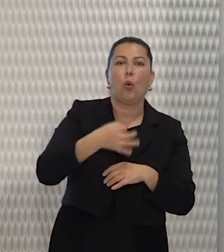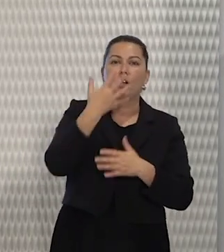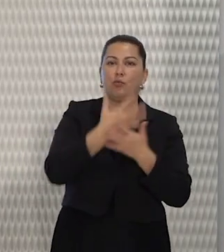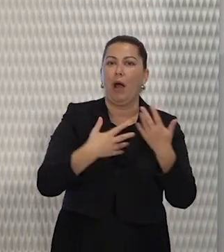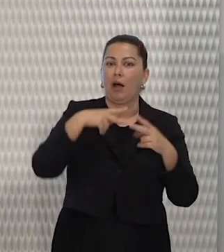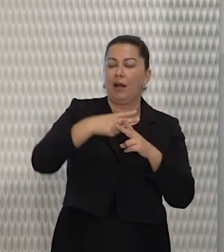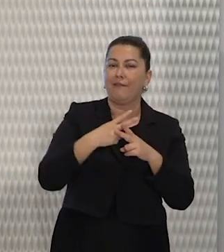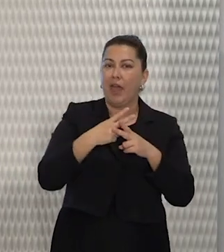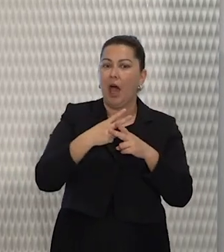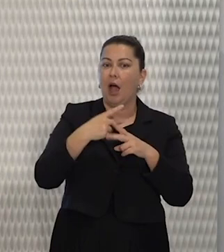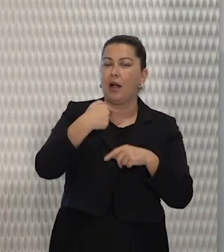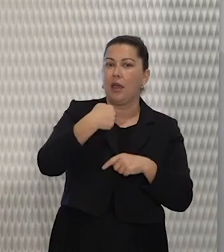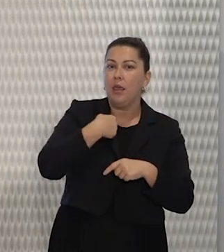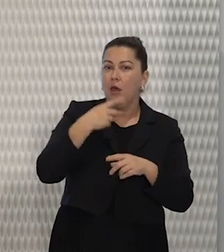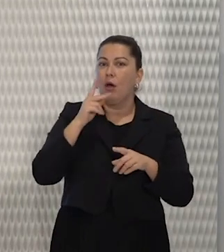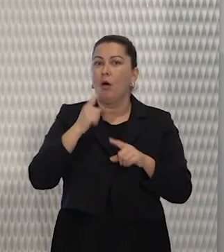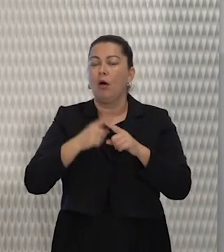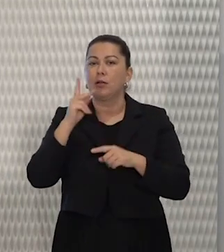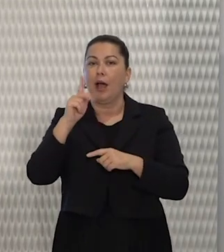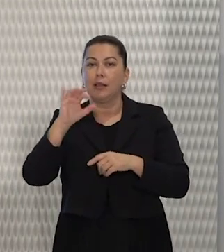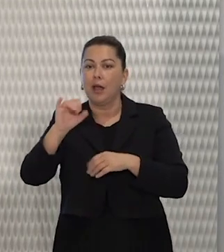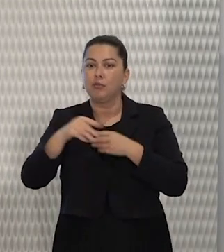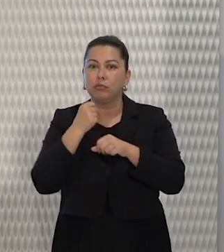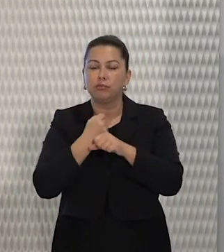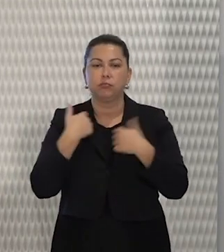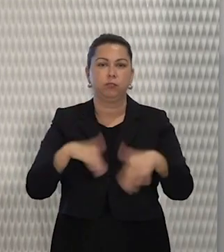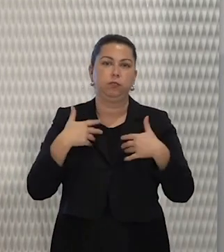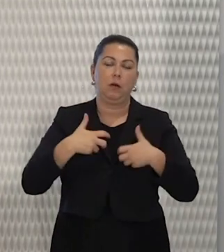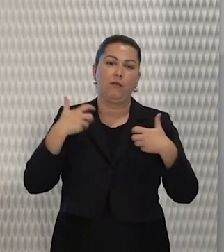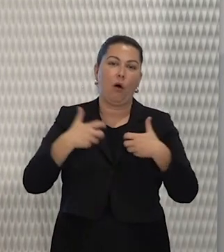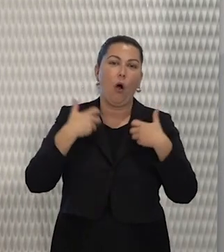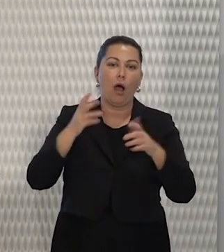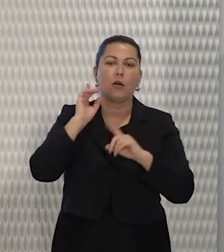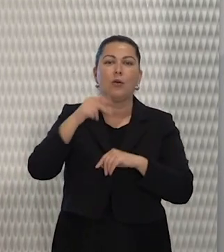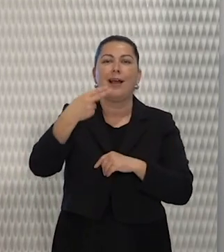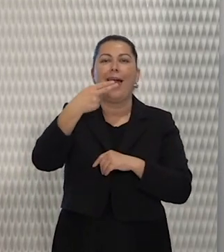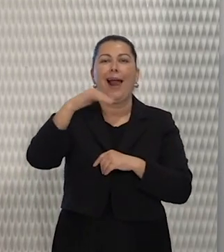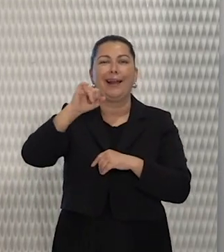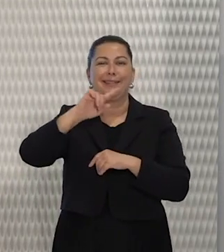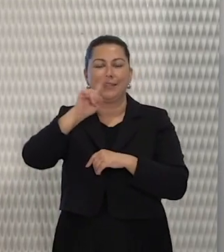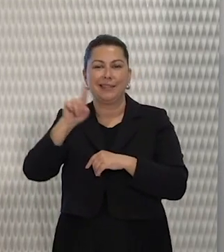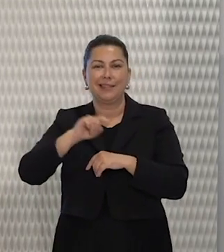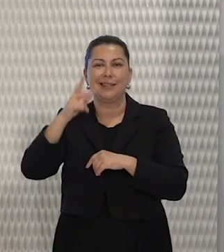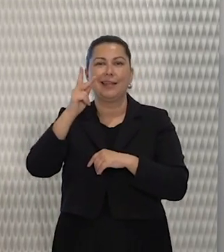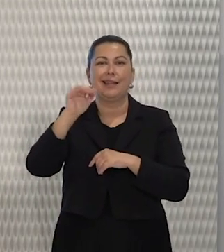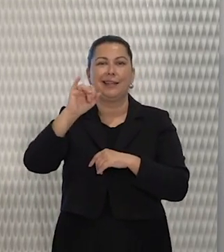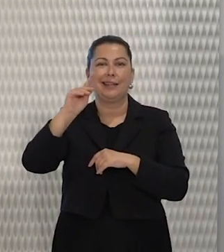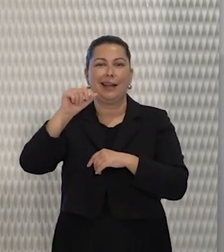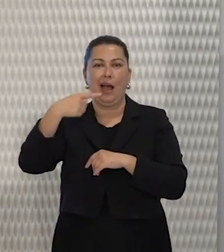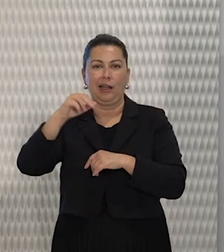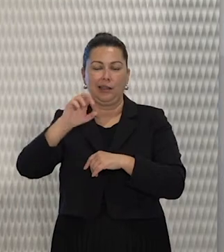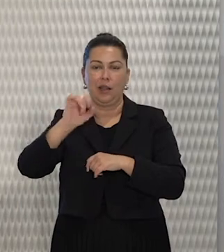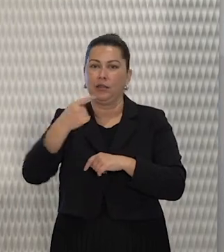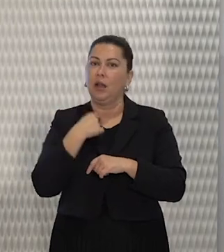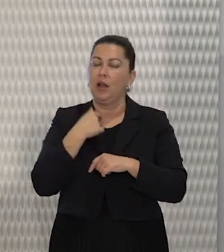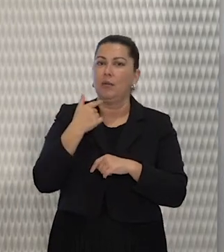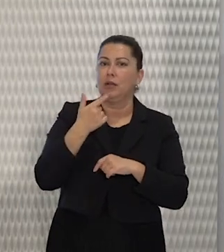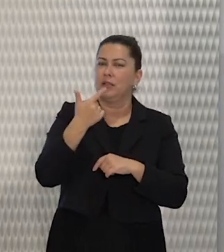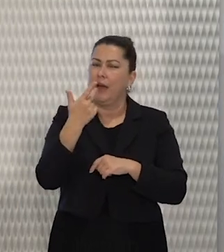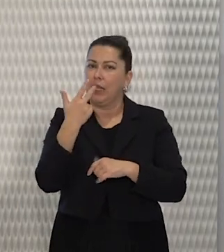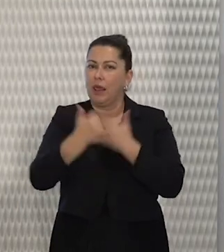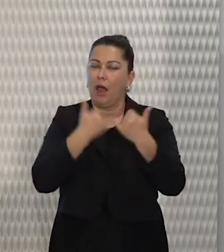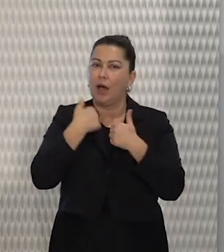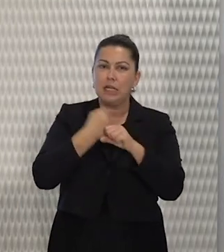uns aufeinander gefreut. Der Heinz Kindergartner hat da schon 2-3 Jahre dran gebastelt, um mich dann hierher zu holen. Und dann ging es endlich